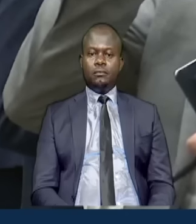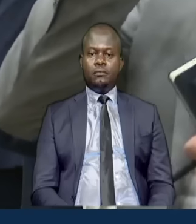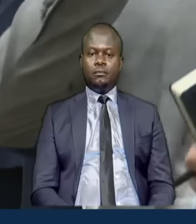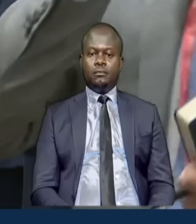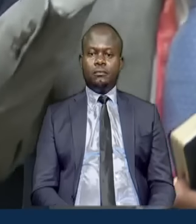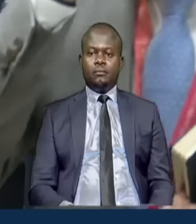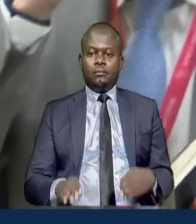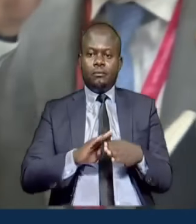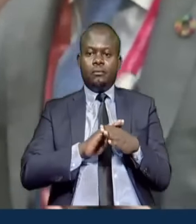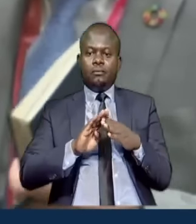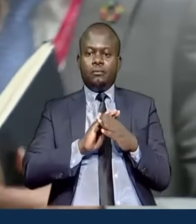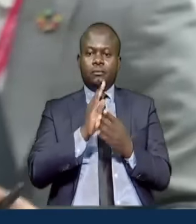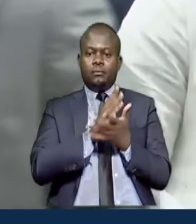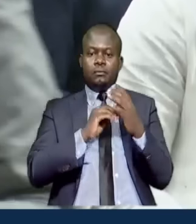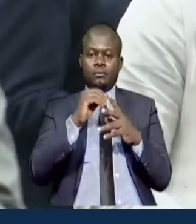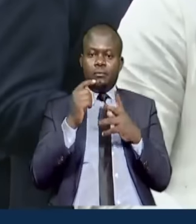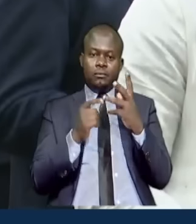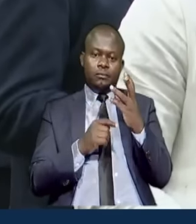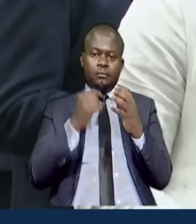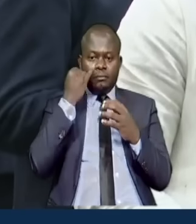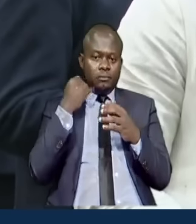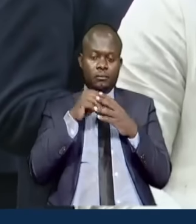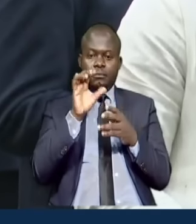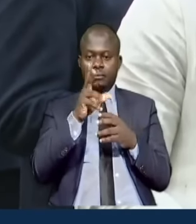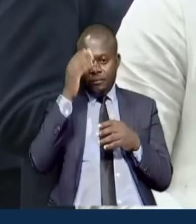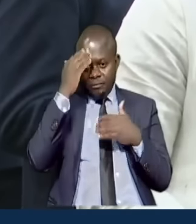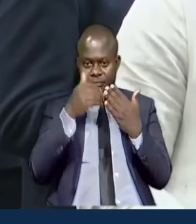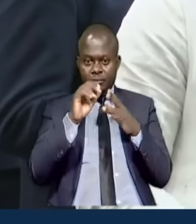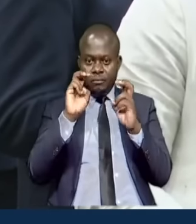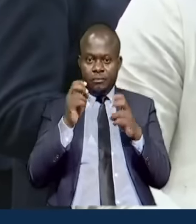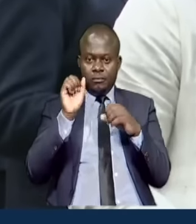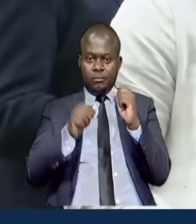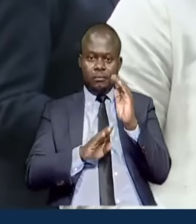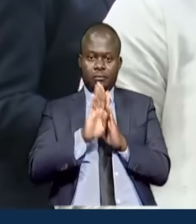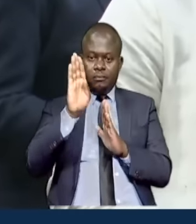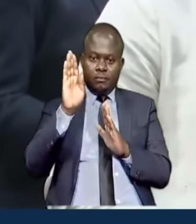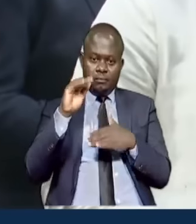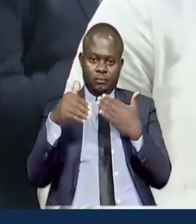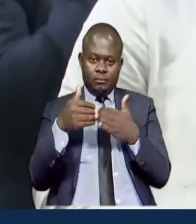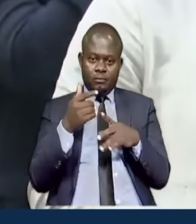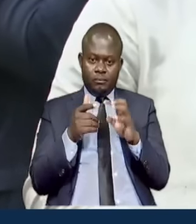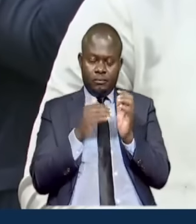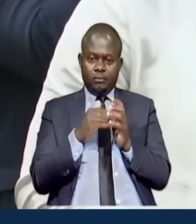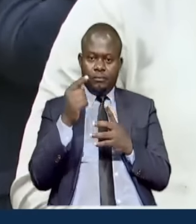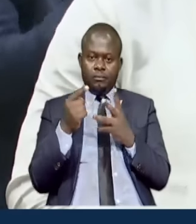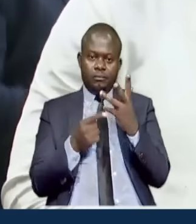Ishoramari kimwe mu bintu bikomeye ku mugabane wa Afurika kugira ngo ikomeze gutera imbere. Gusa hari byinshi bikeneye